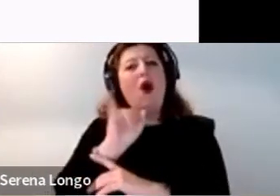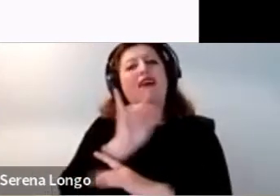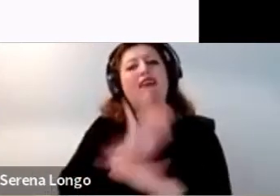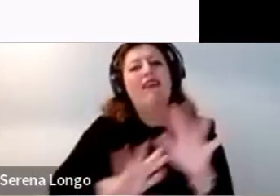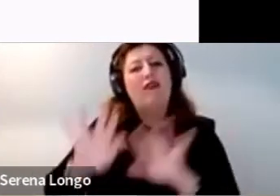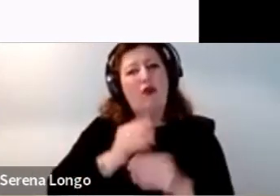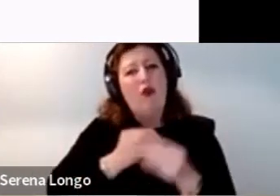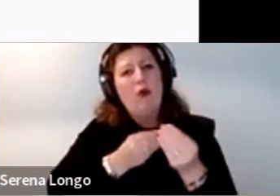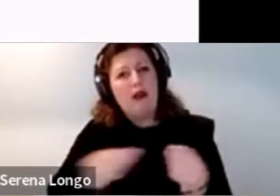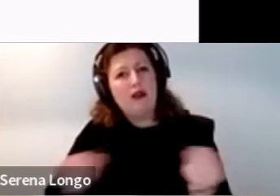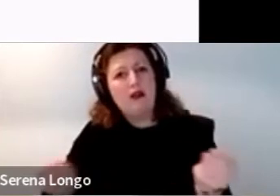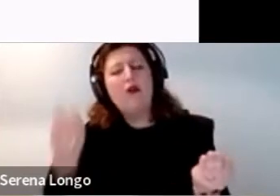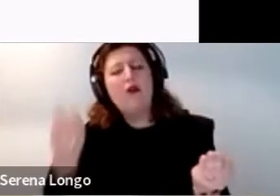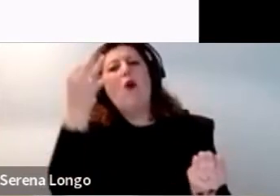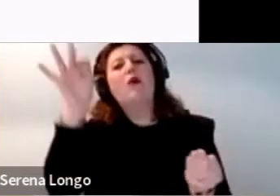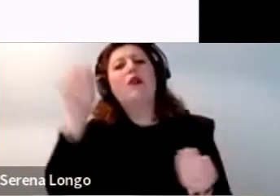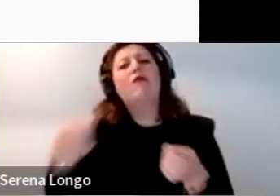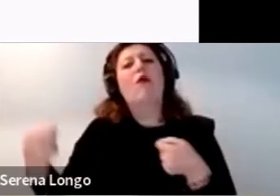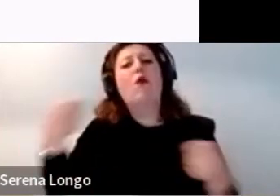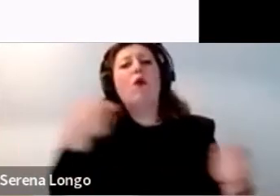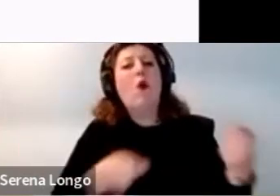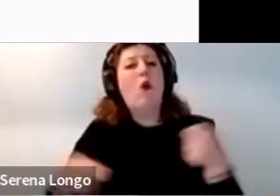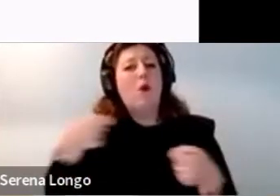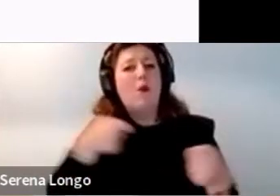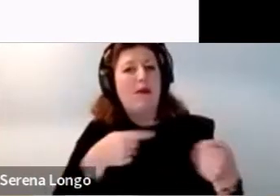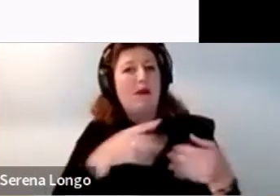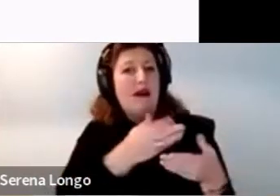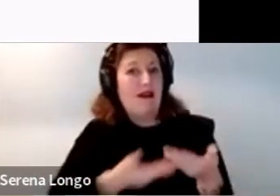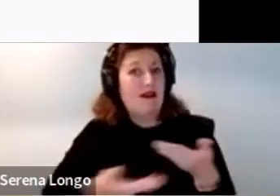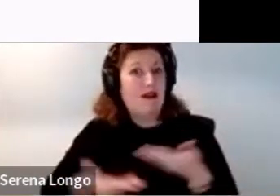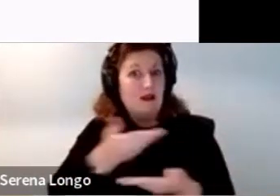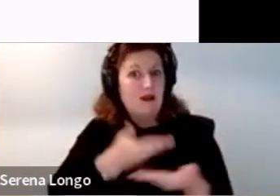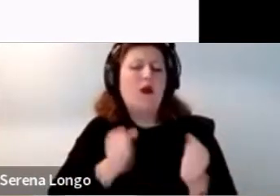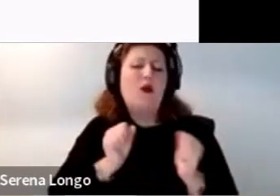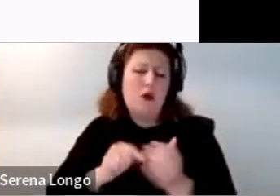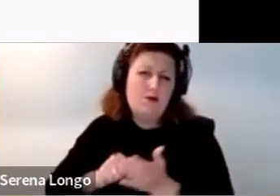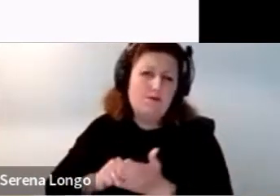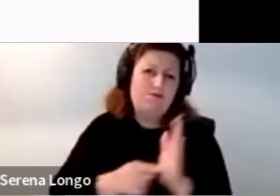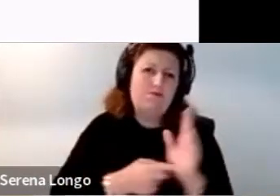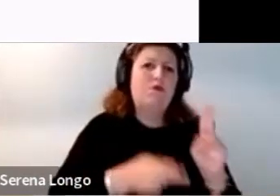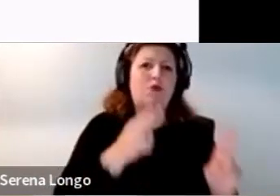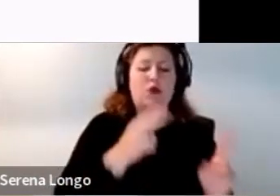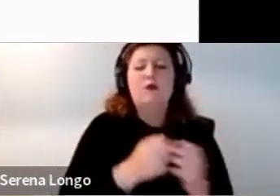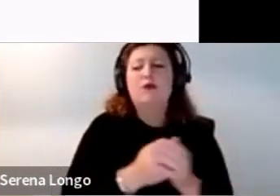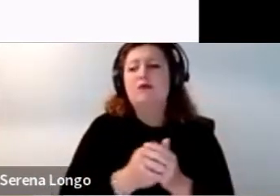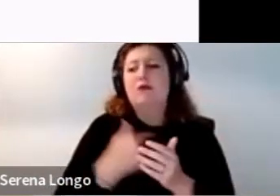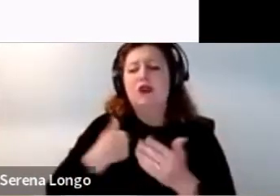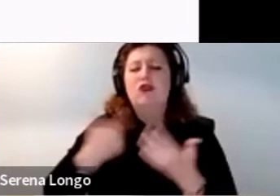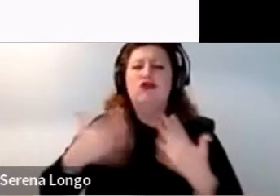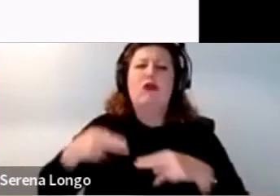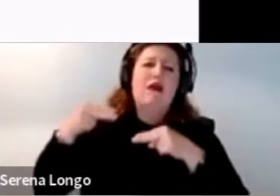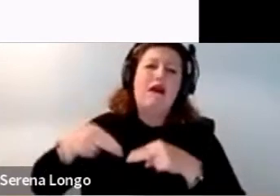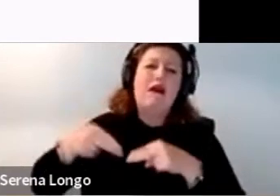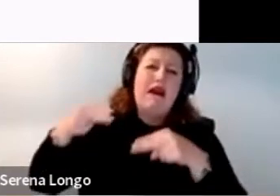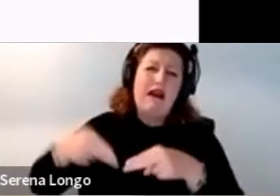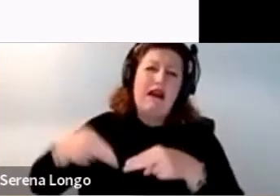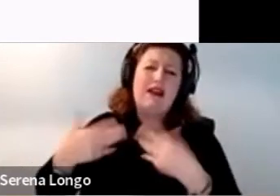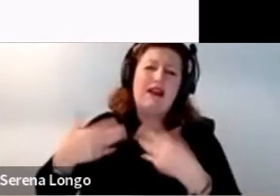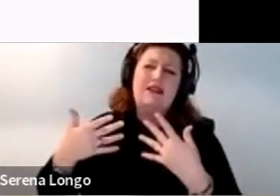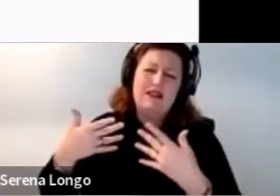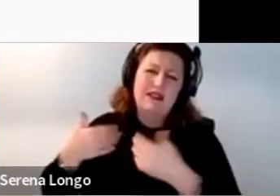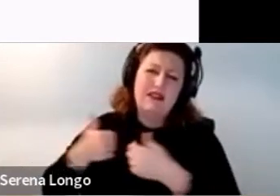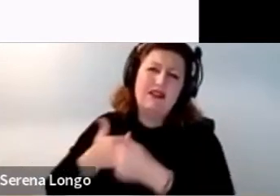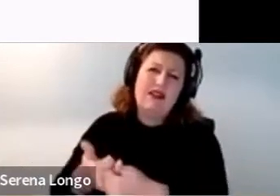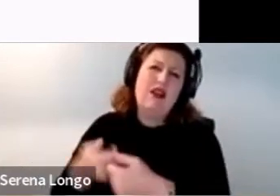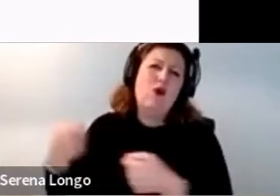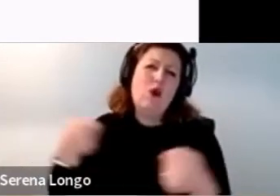della cooperazione. È un ambito che io seguo da molti anni. Ho terminato l'anno scorso